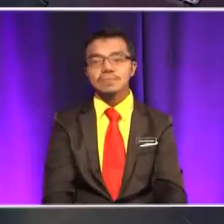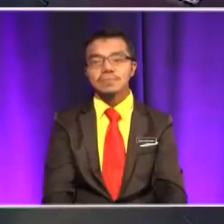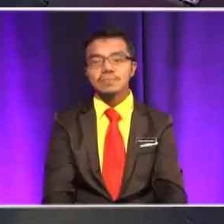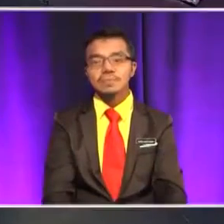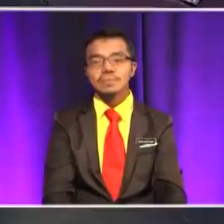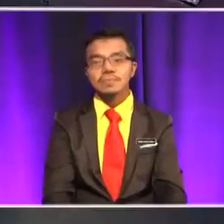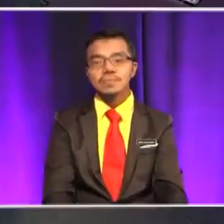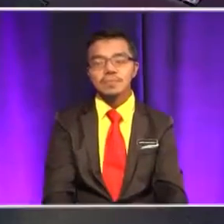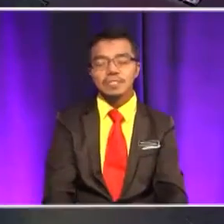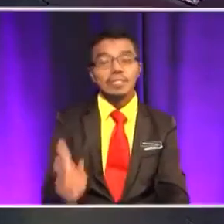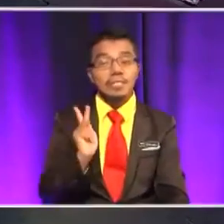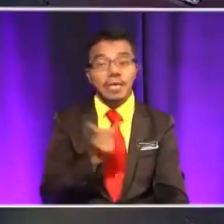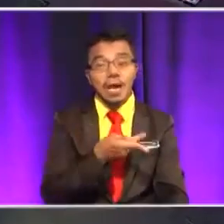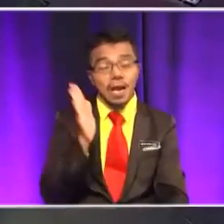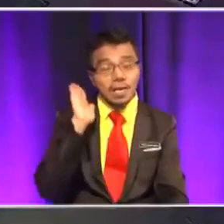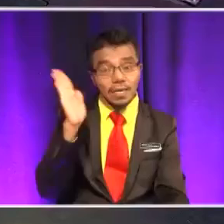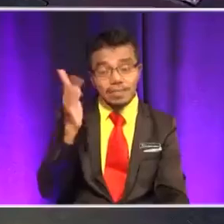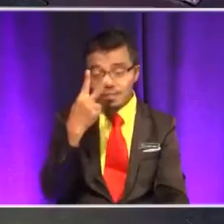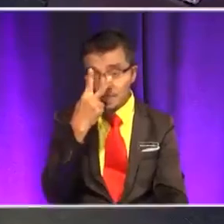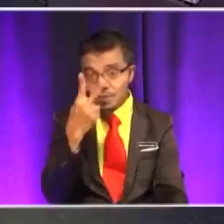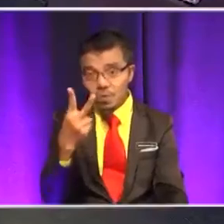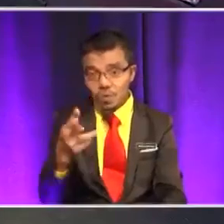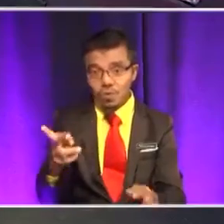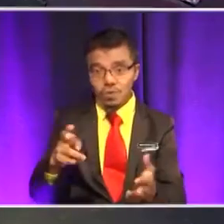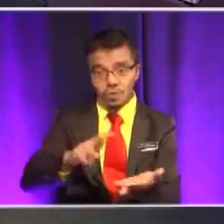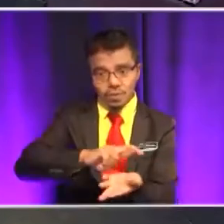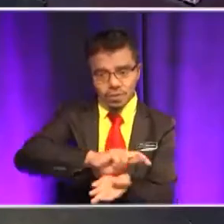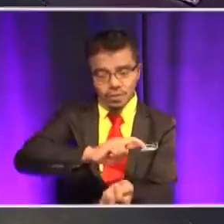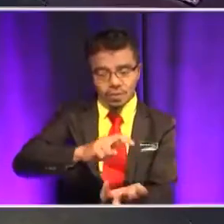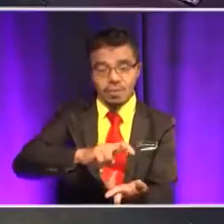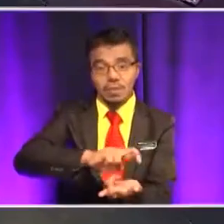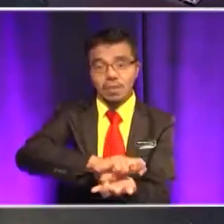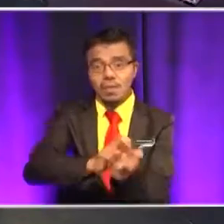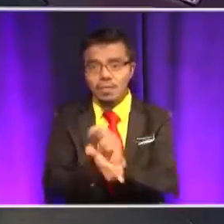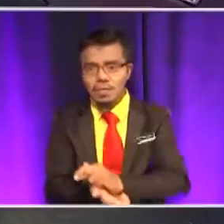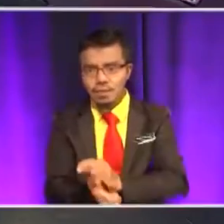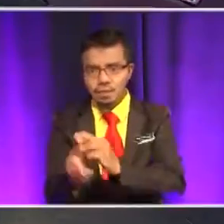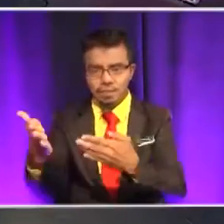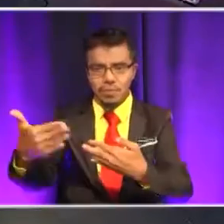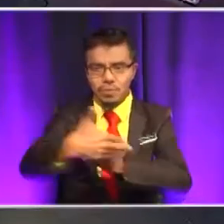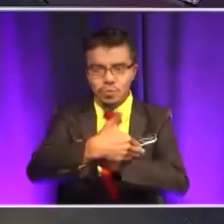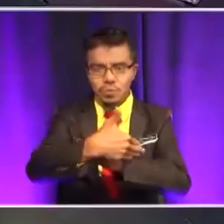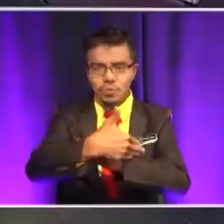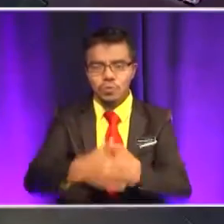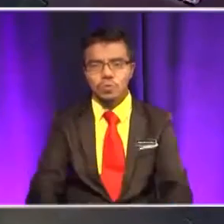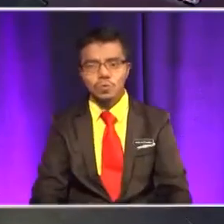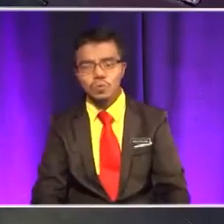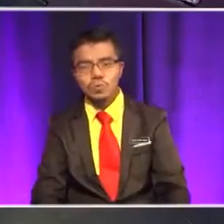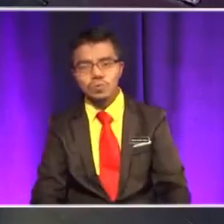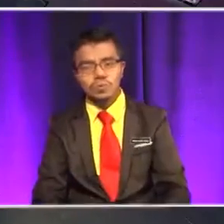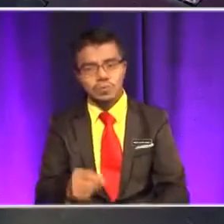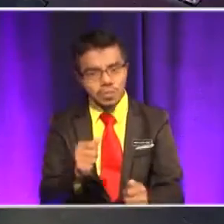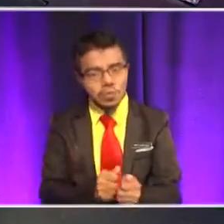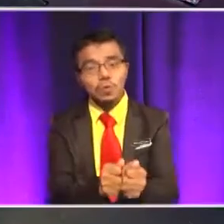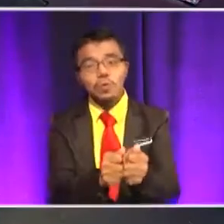bentuk produk kita dan kesesuaian produk kita gunakan di mana oke Ada produk yang bentuk mengikut fungsi dan ada produk yang